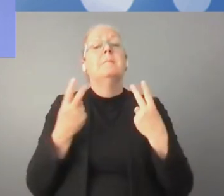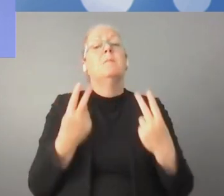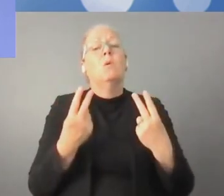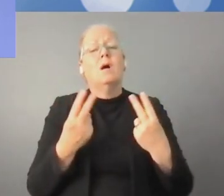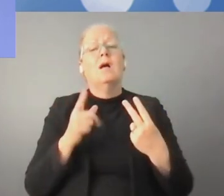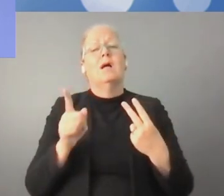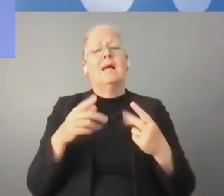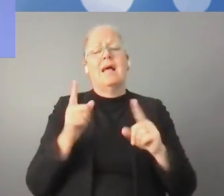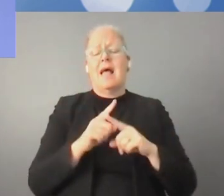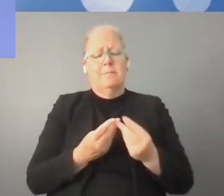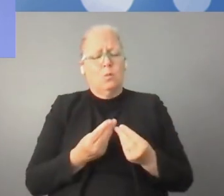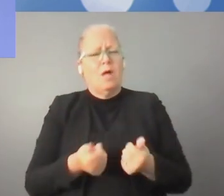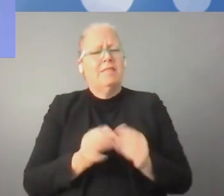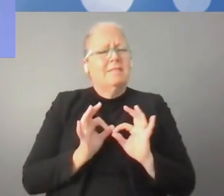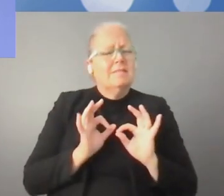ас